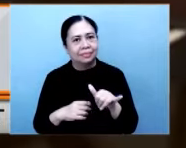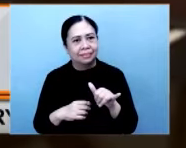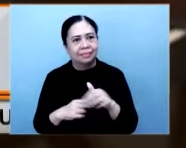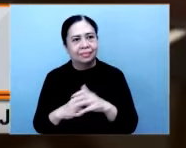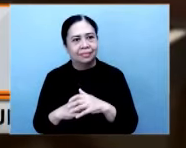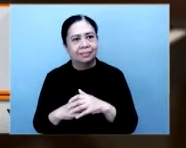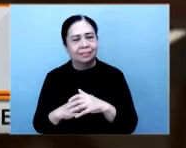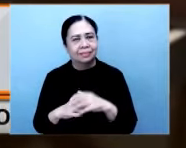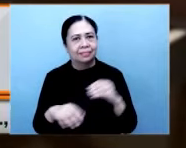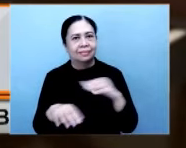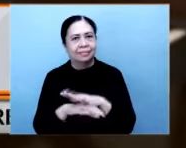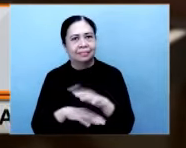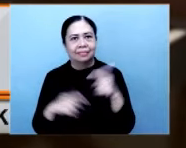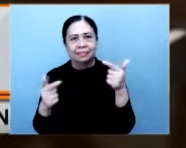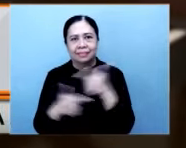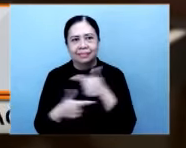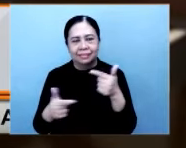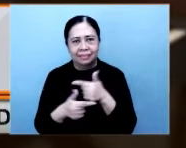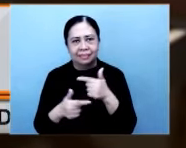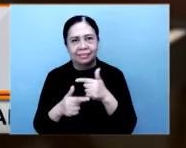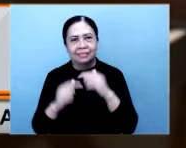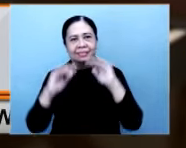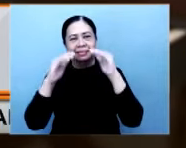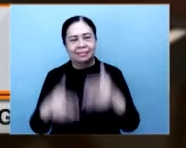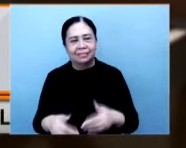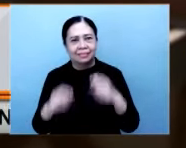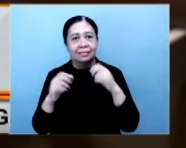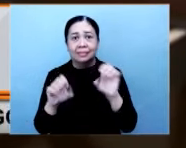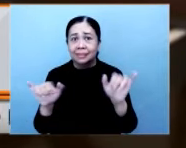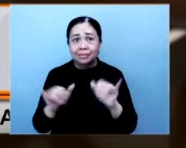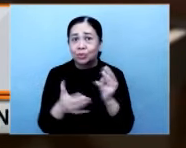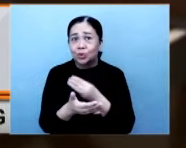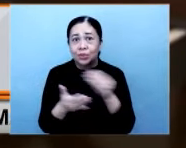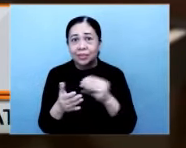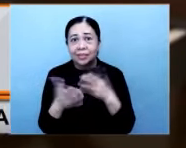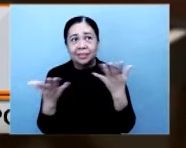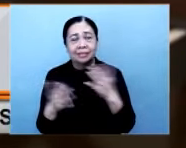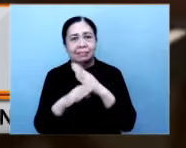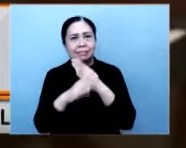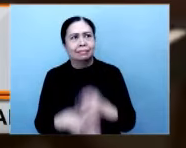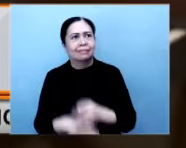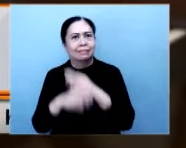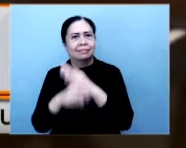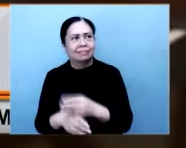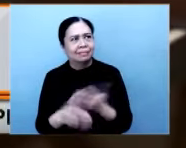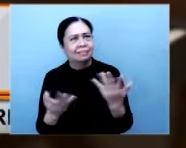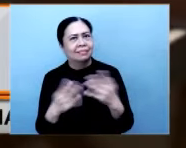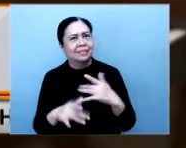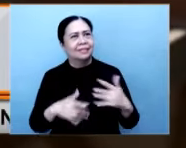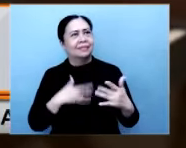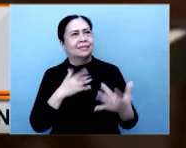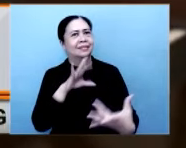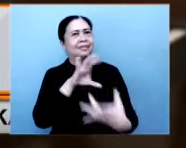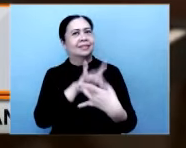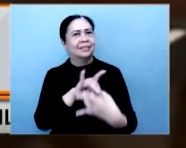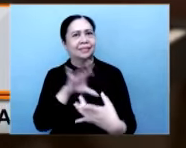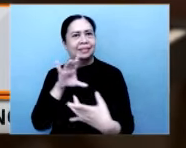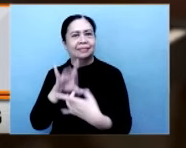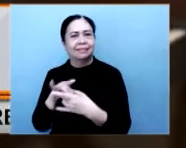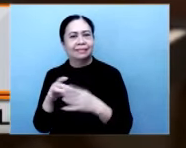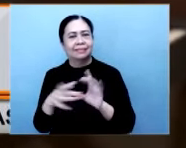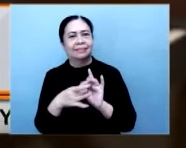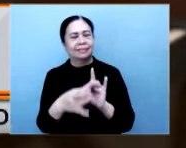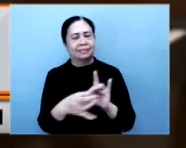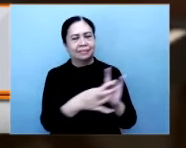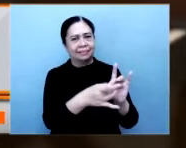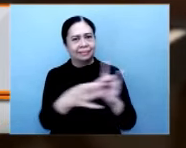effect of comedy. It brings down barriers. In the same way, music also brings down barriers. Because may feeling eh. Yung feeling, it connects a